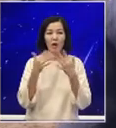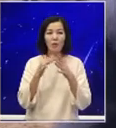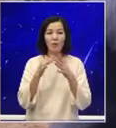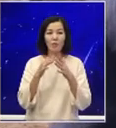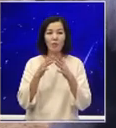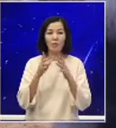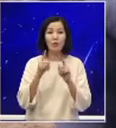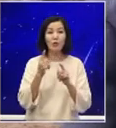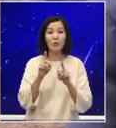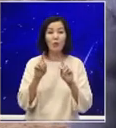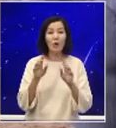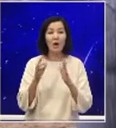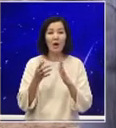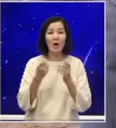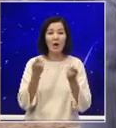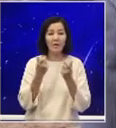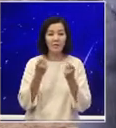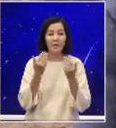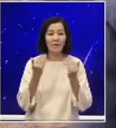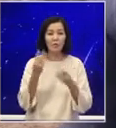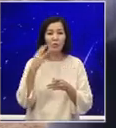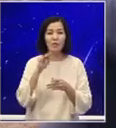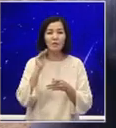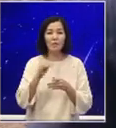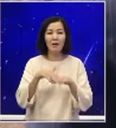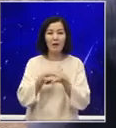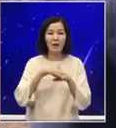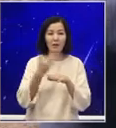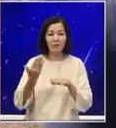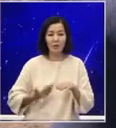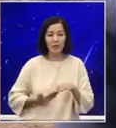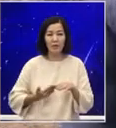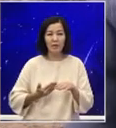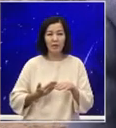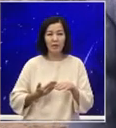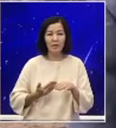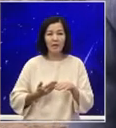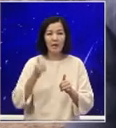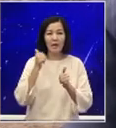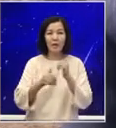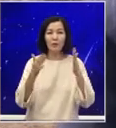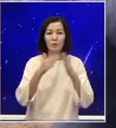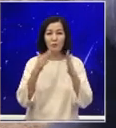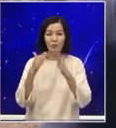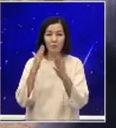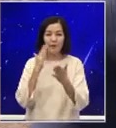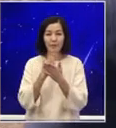сұрақ 50-де 50 болса. Ал енді ауданда қазір 30 мың үстінде халық тұрады. 30 мың үстінде жаңағы әр үй бар,